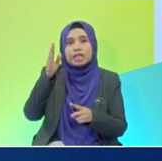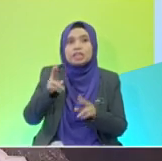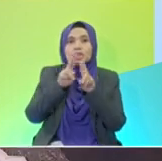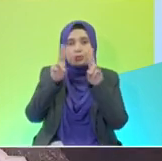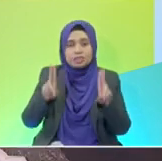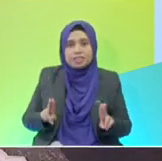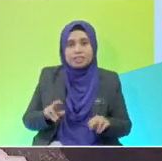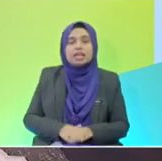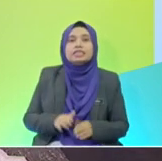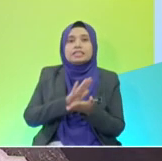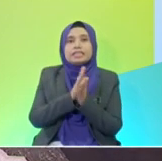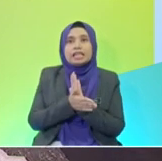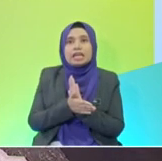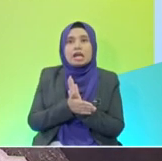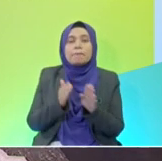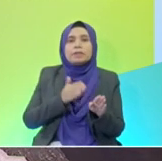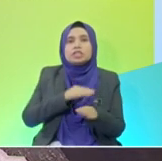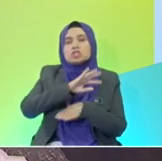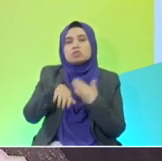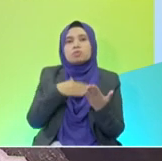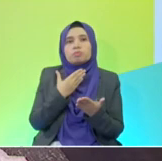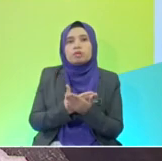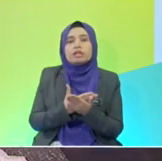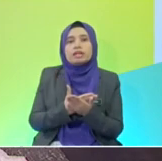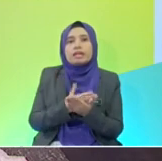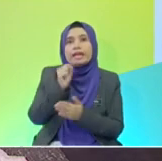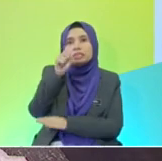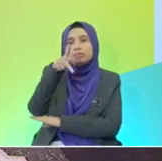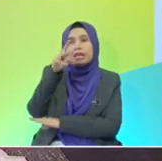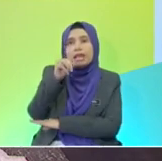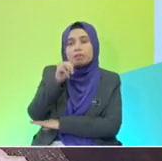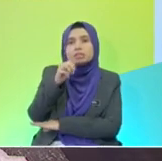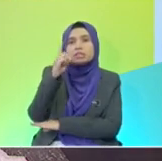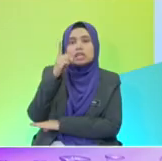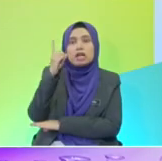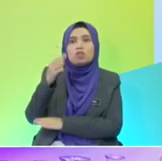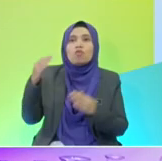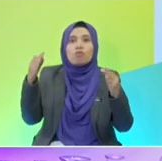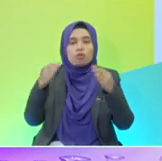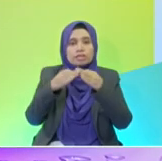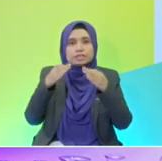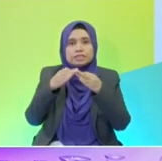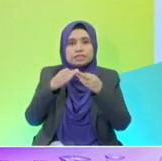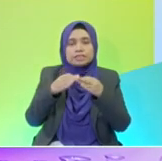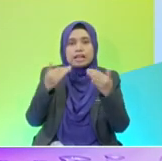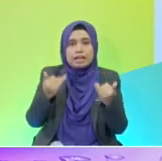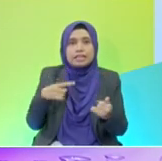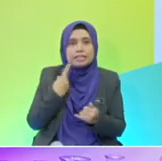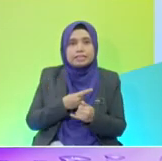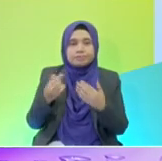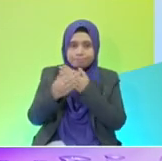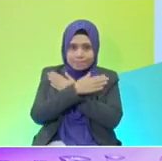jadi pada semua acara SPM Fox tapi kita generasi kita kembali